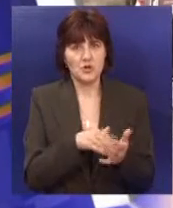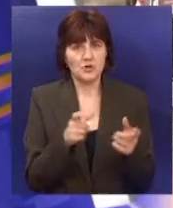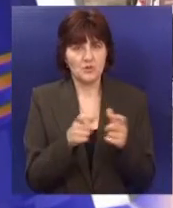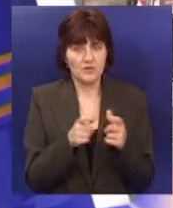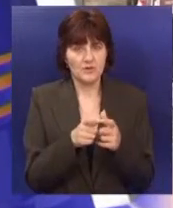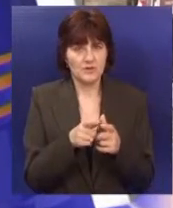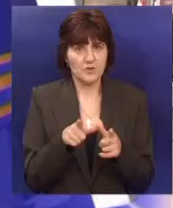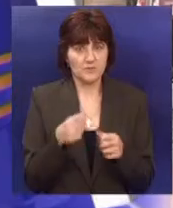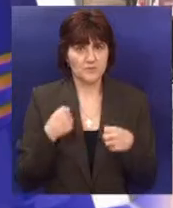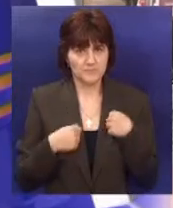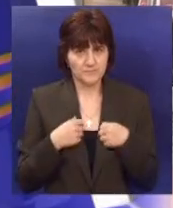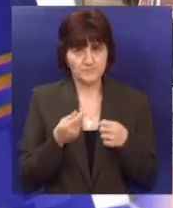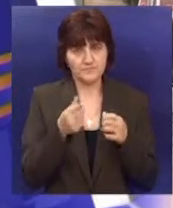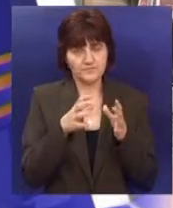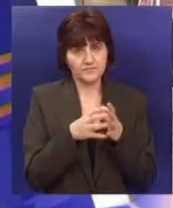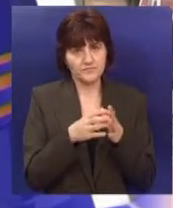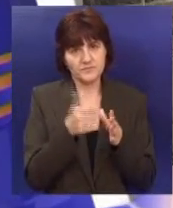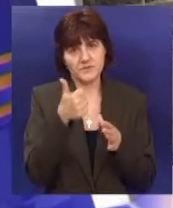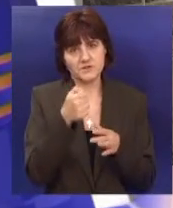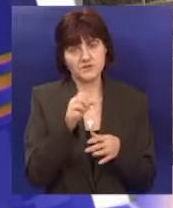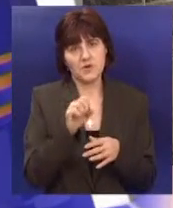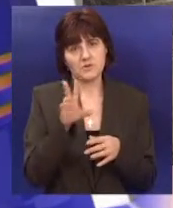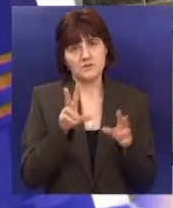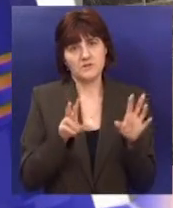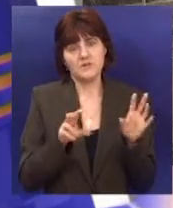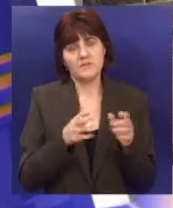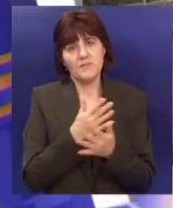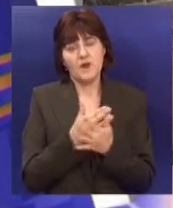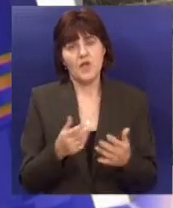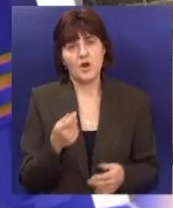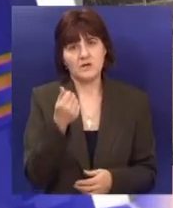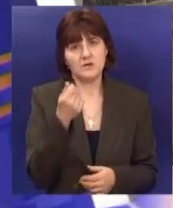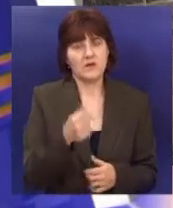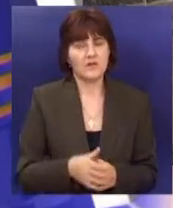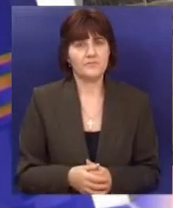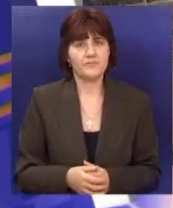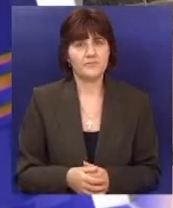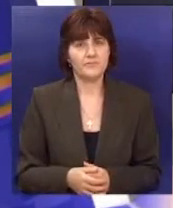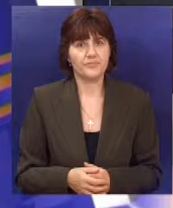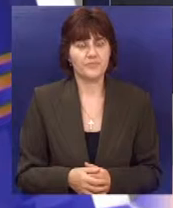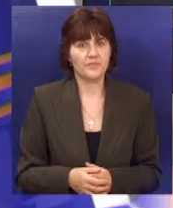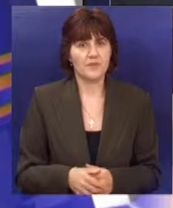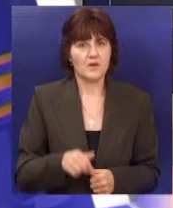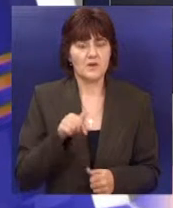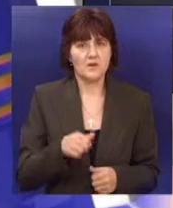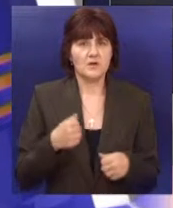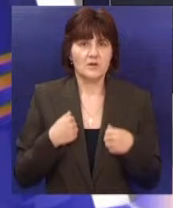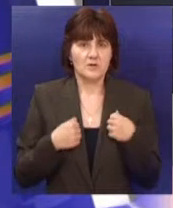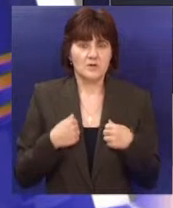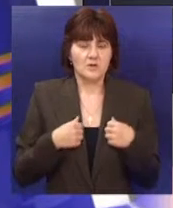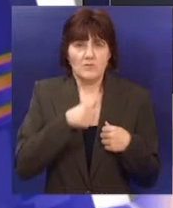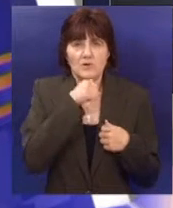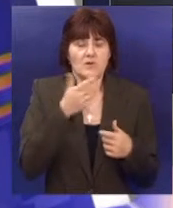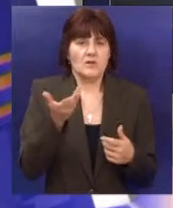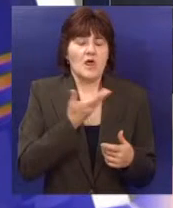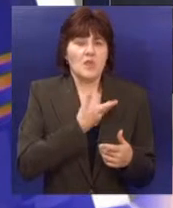ulice u Subotici. Za taj program grad je izdvojio 118 miliona dinara. Subotička lokalna